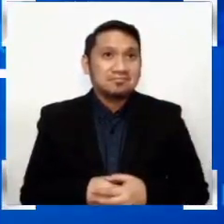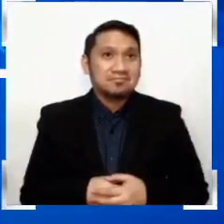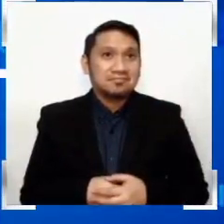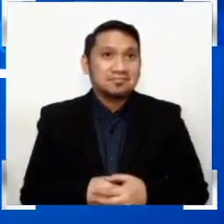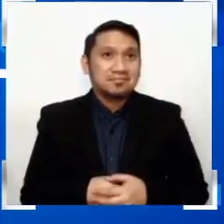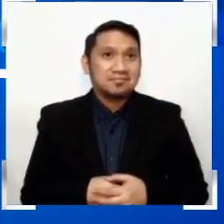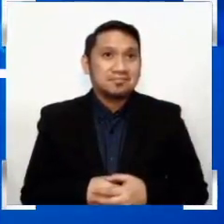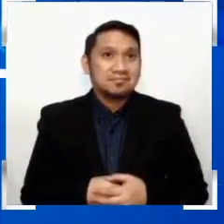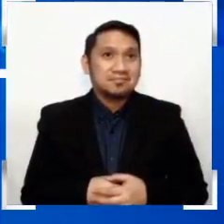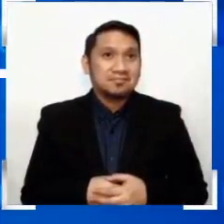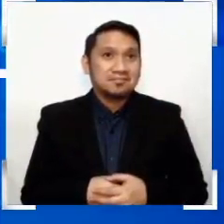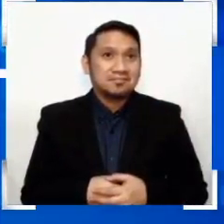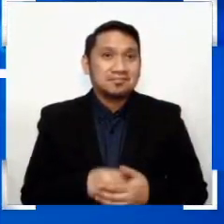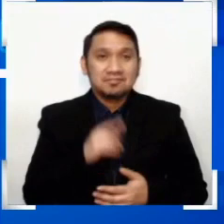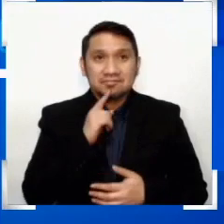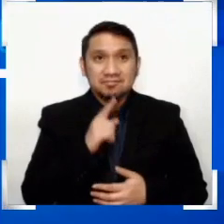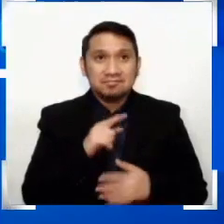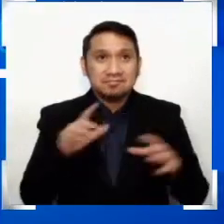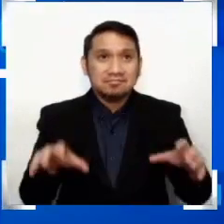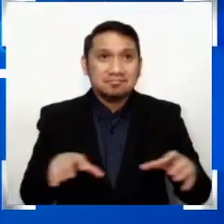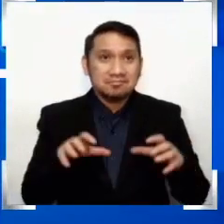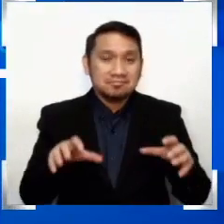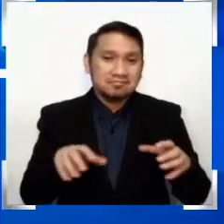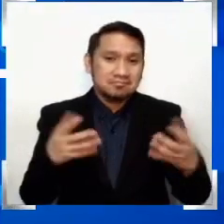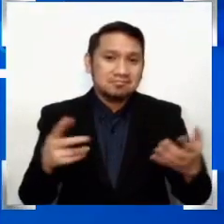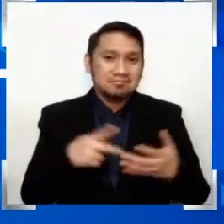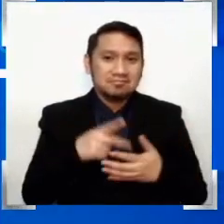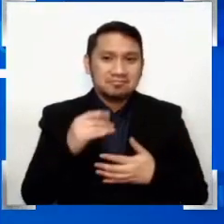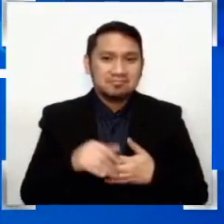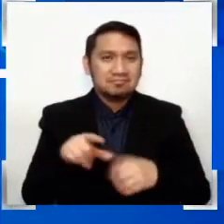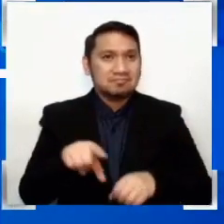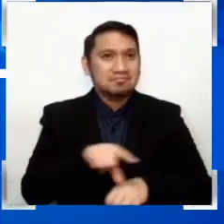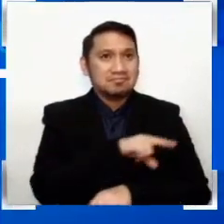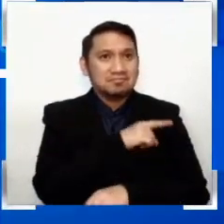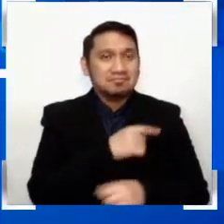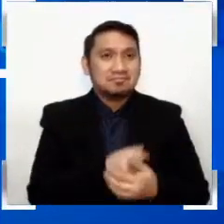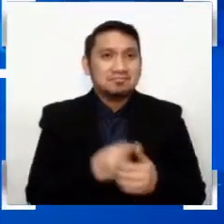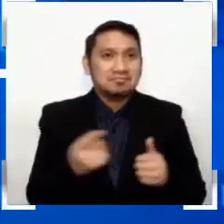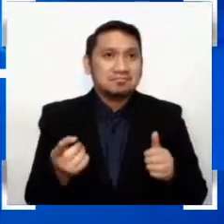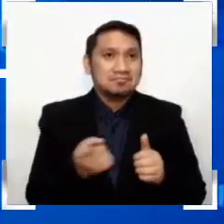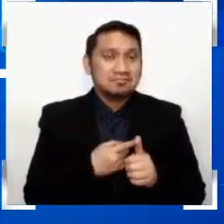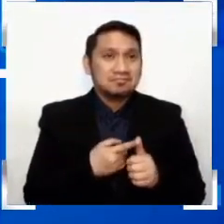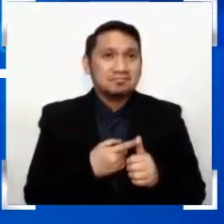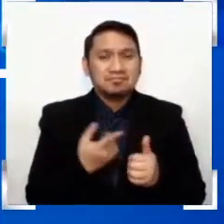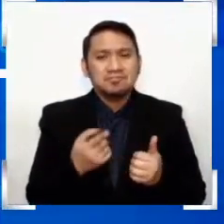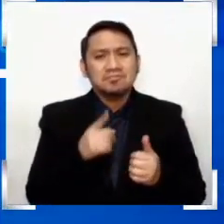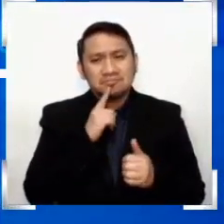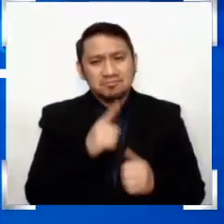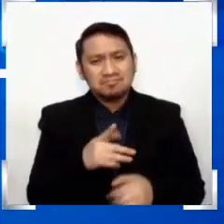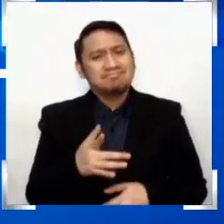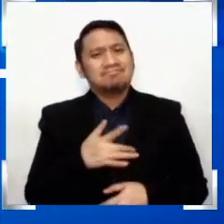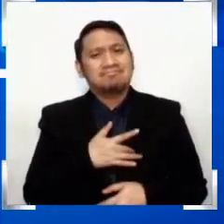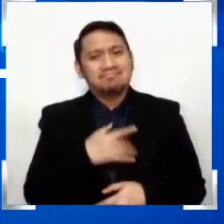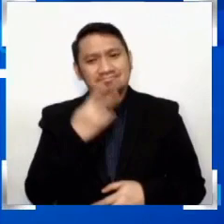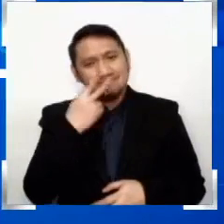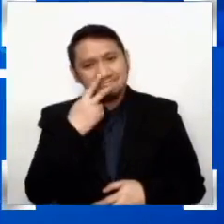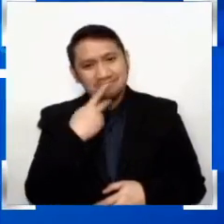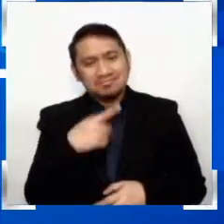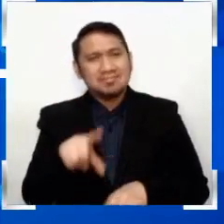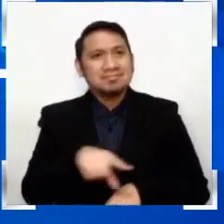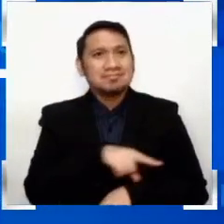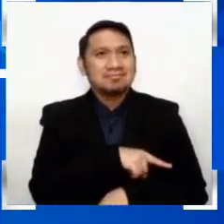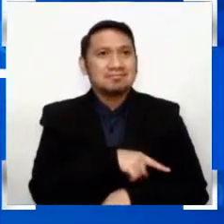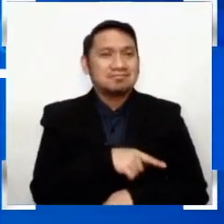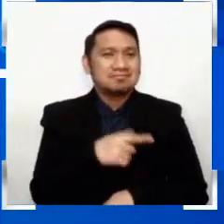been working so hard on this project for so long. So seeing yung first ep, maiiyak ka talaga. Ang tagal namin di nakita kung anong itsura ng